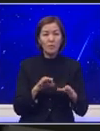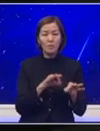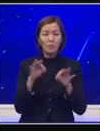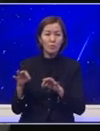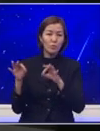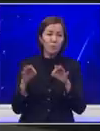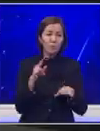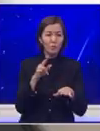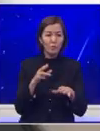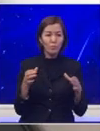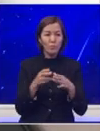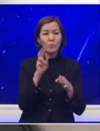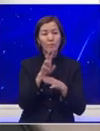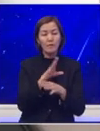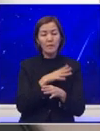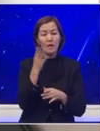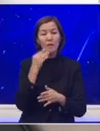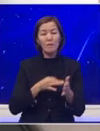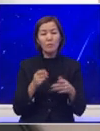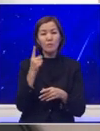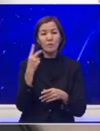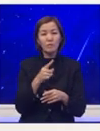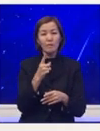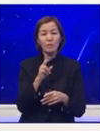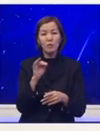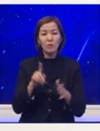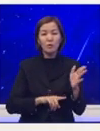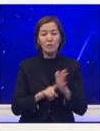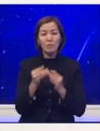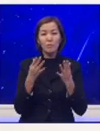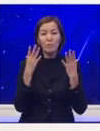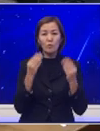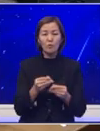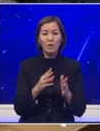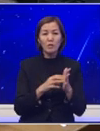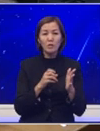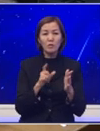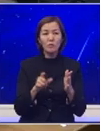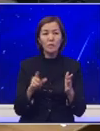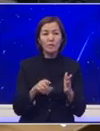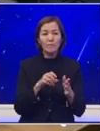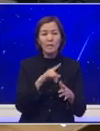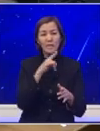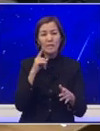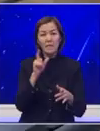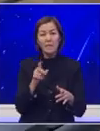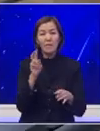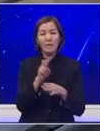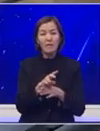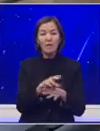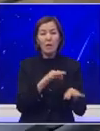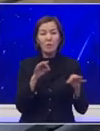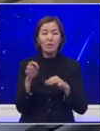бөліміне қарай жүгінеді олар. Алматы облысына 21 қыркүйектен бастап бүгінгі күнге дейін 800-ден аса ресейлік келген. Бұл көші-қон